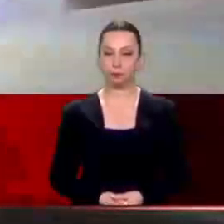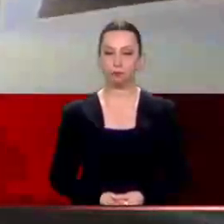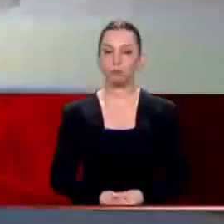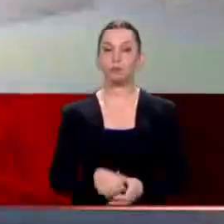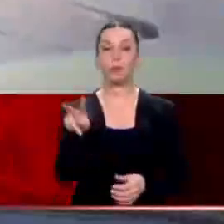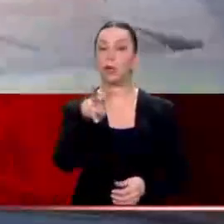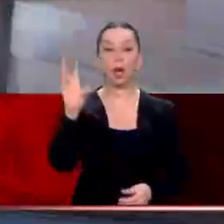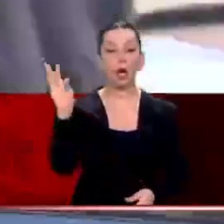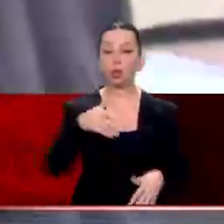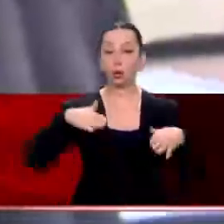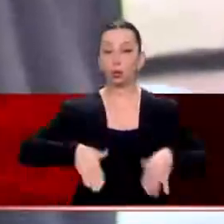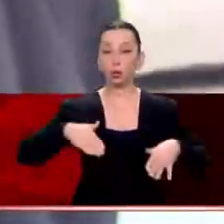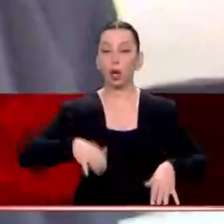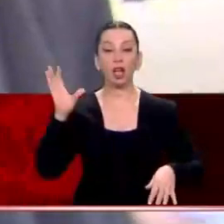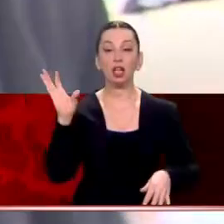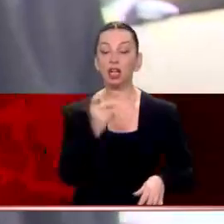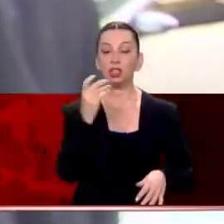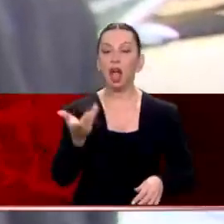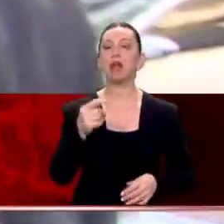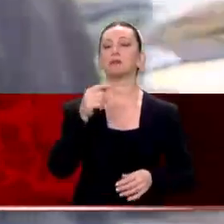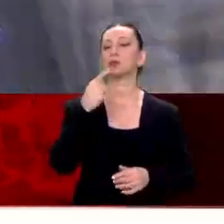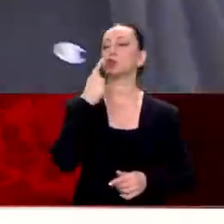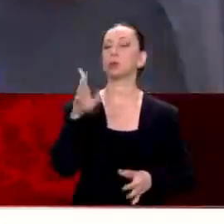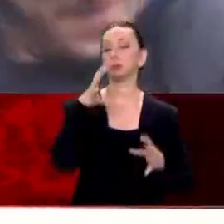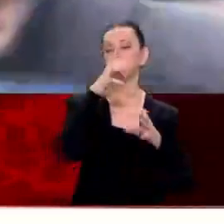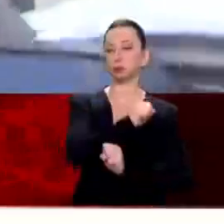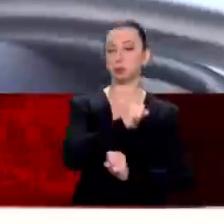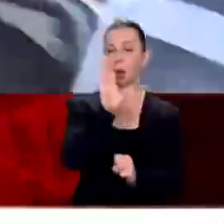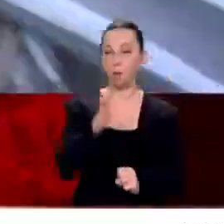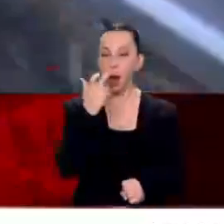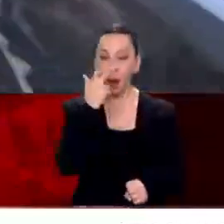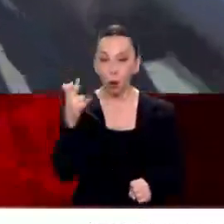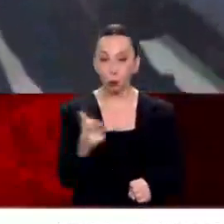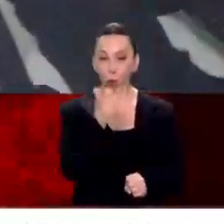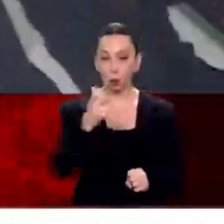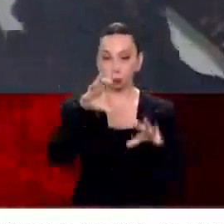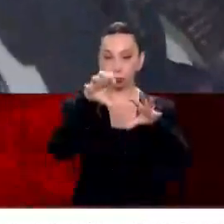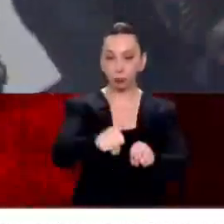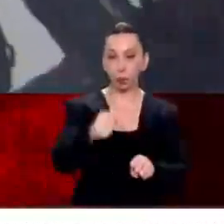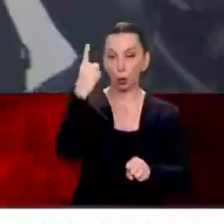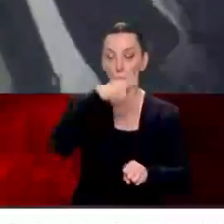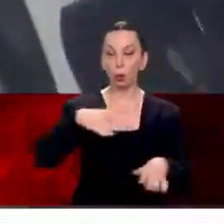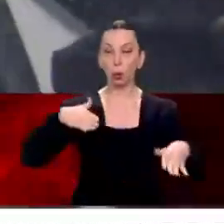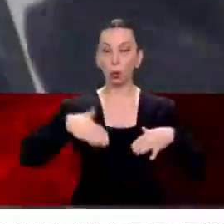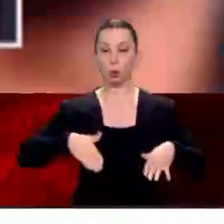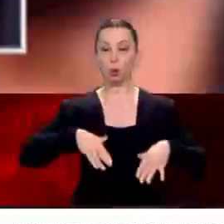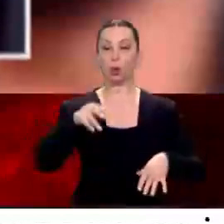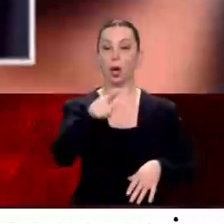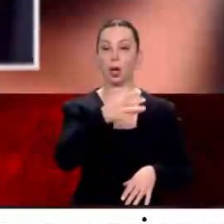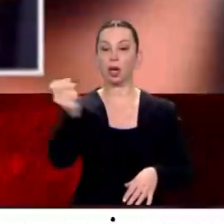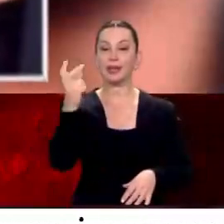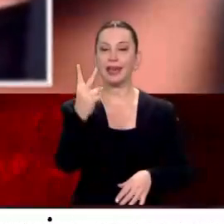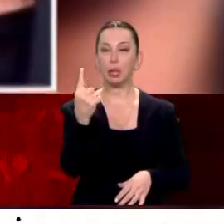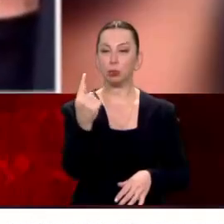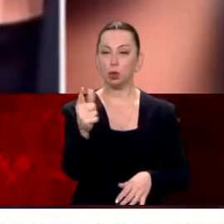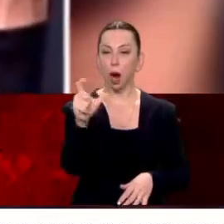Neden kaçtınız Gürcistan'a? Bu soruya cevap vermedi ama dolandırıcılıkla suçlandığı için Gürcistan'a kaçmıştı.